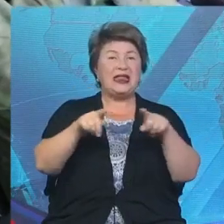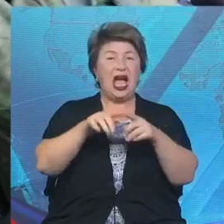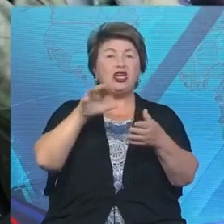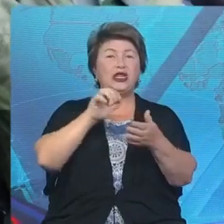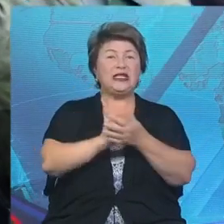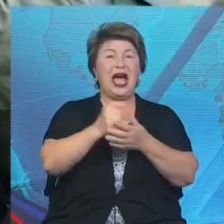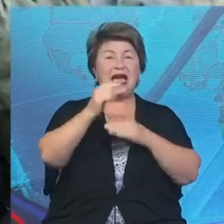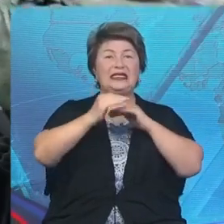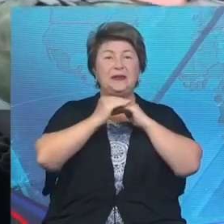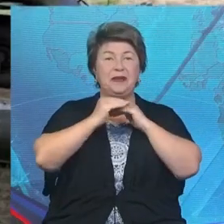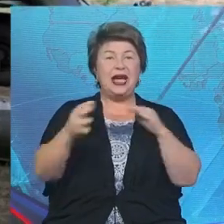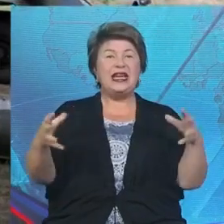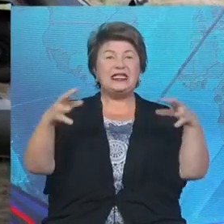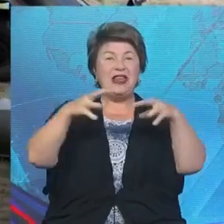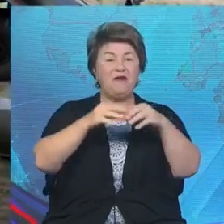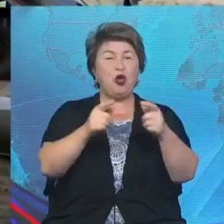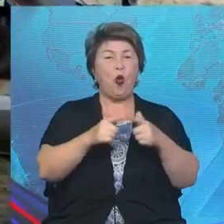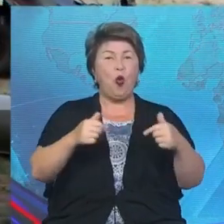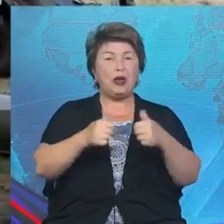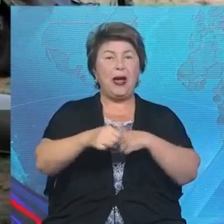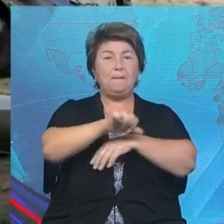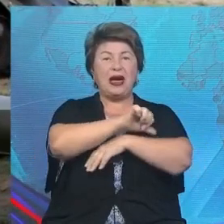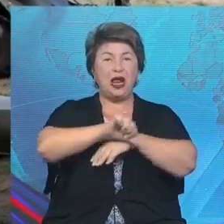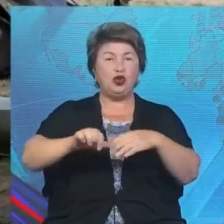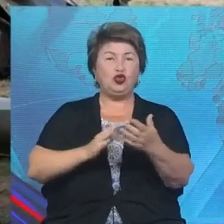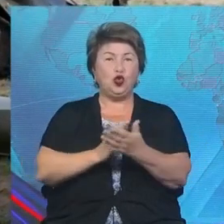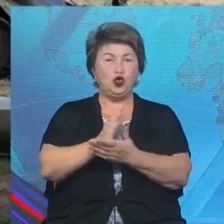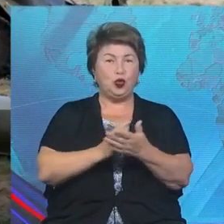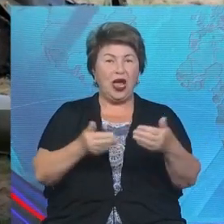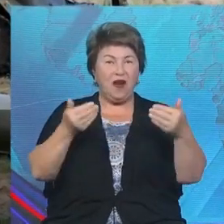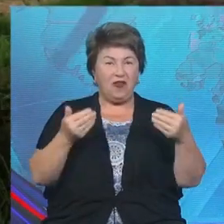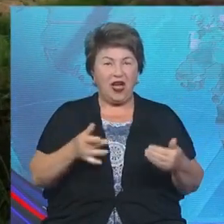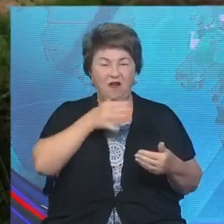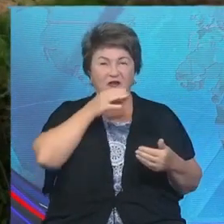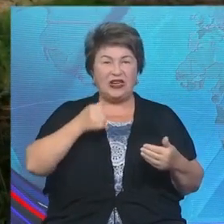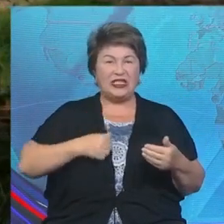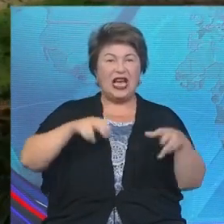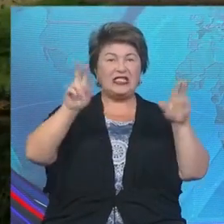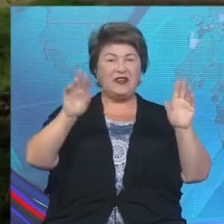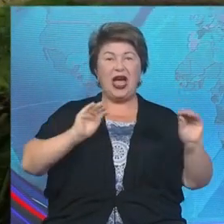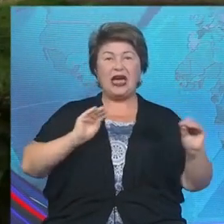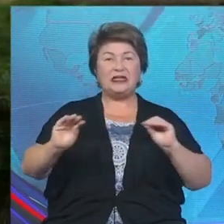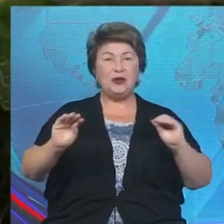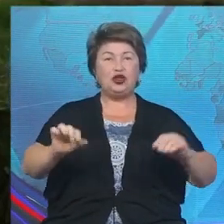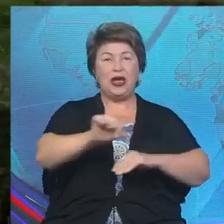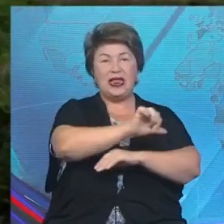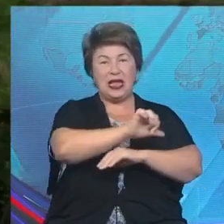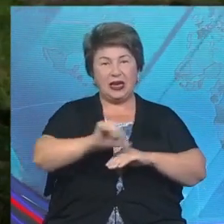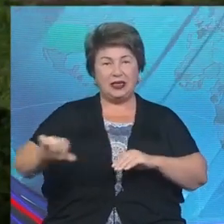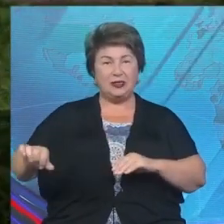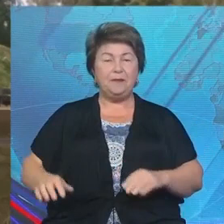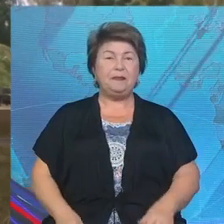занял один из полигонов совместно с органами пограничной службы. В настоящее время войска завершают размещение сил на